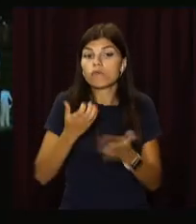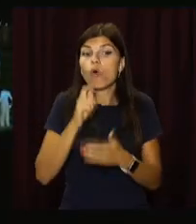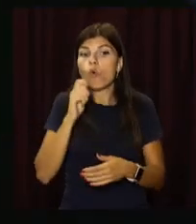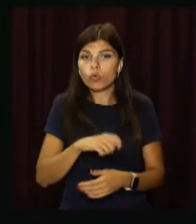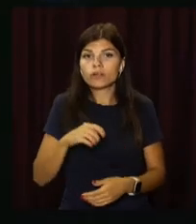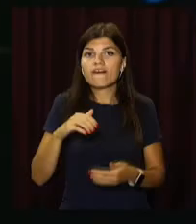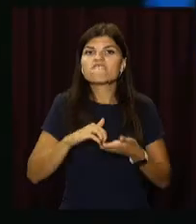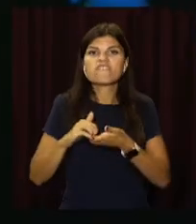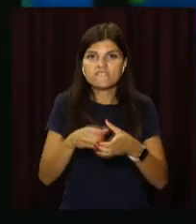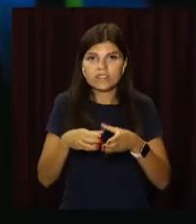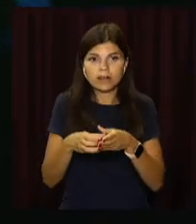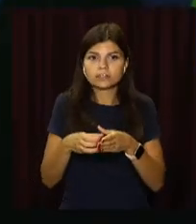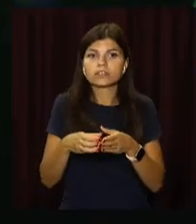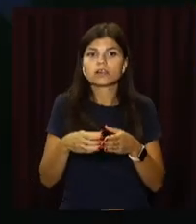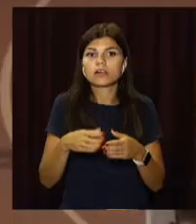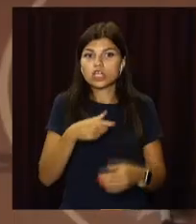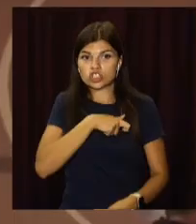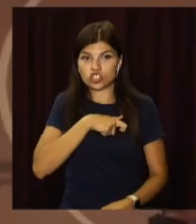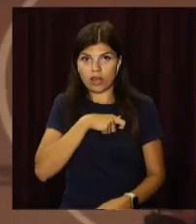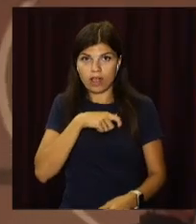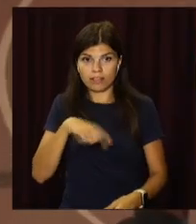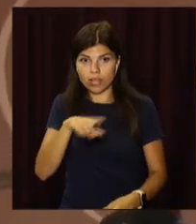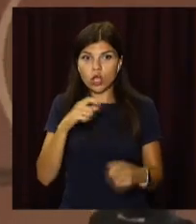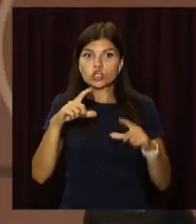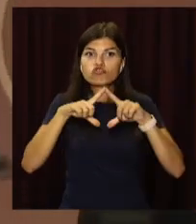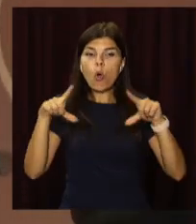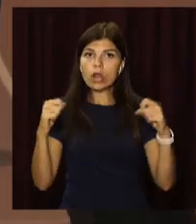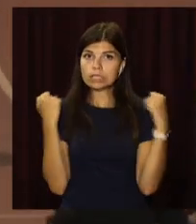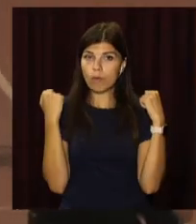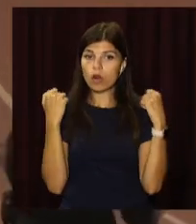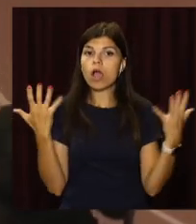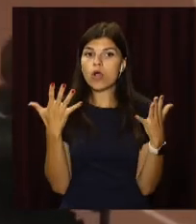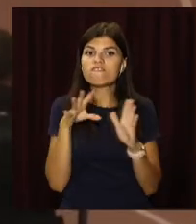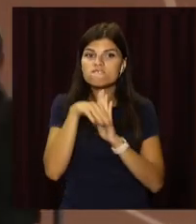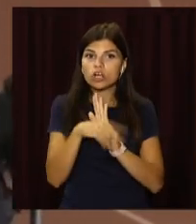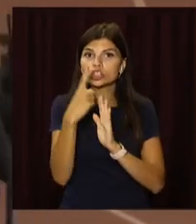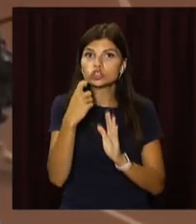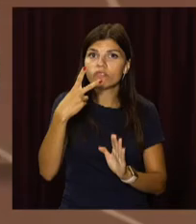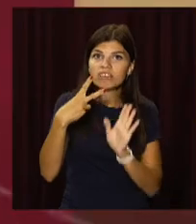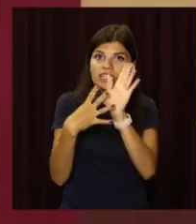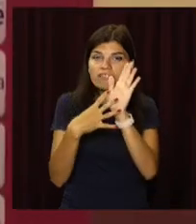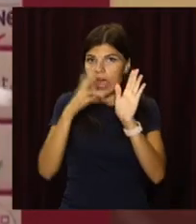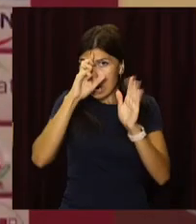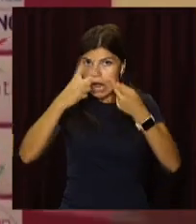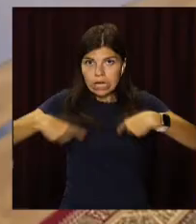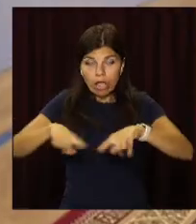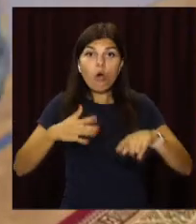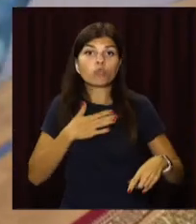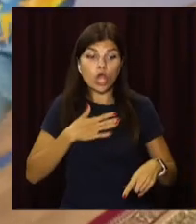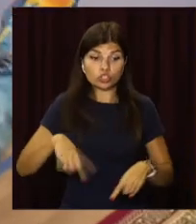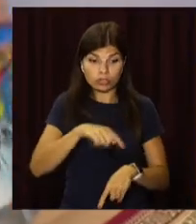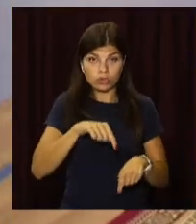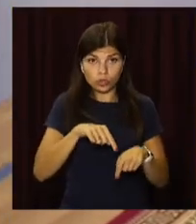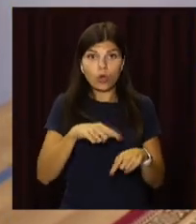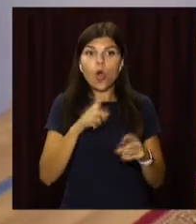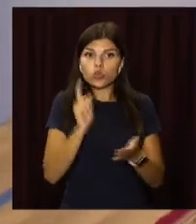учнівського спорту є членом Міжнародної федерації шкільного спорту, до складу якої входить 129 країн. В нашій країні організація